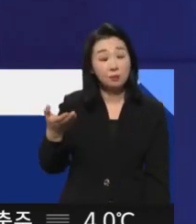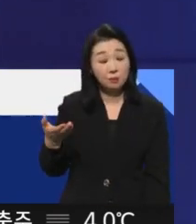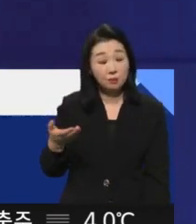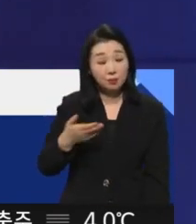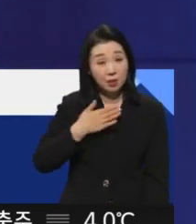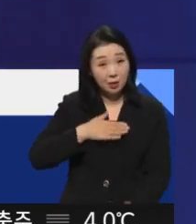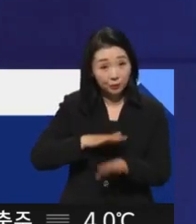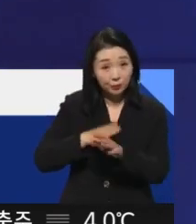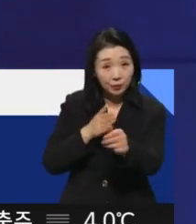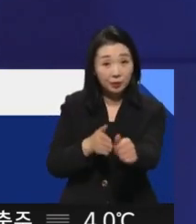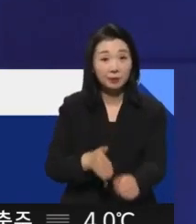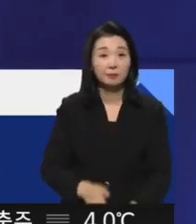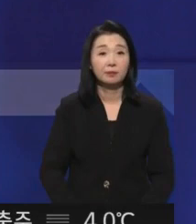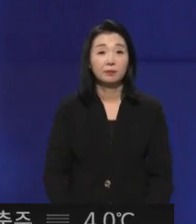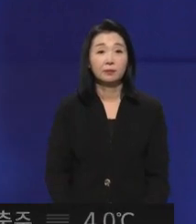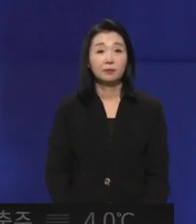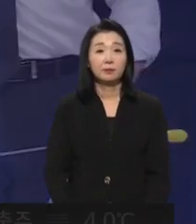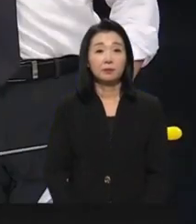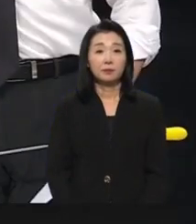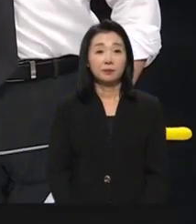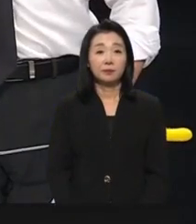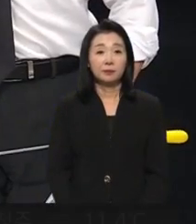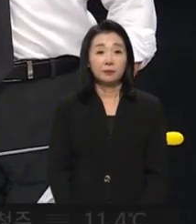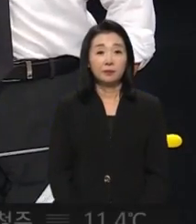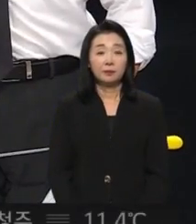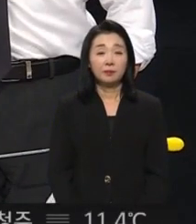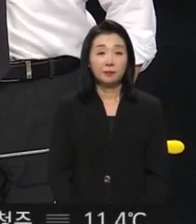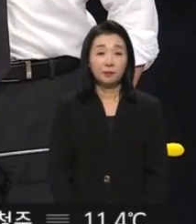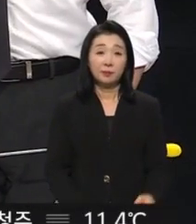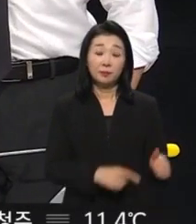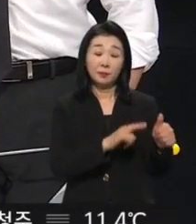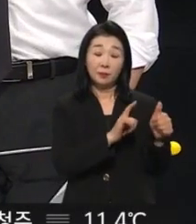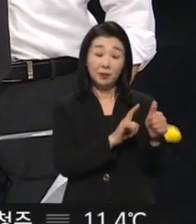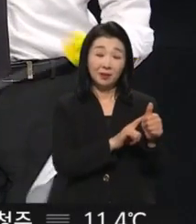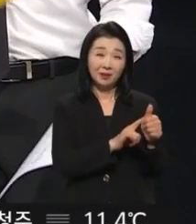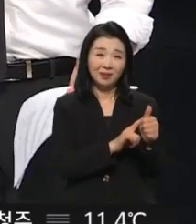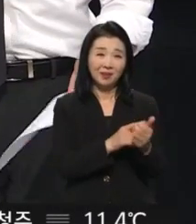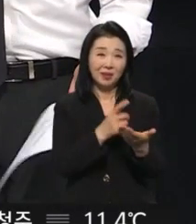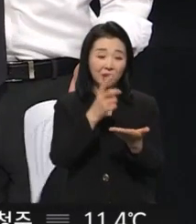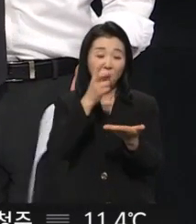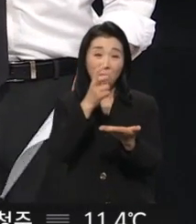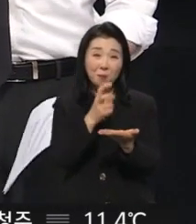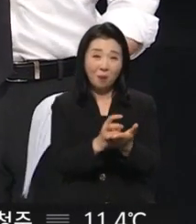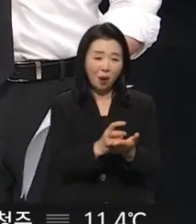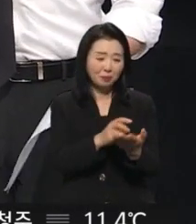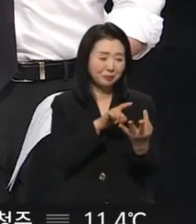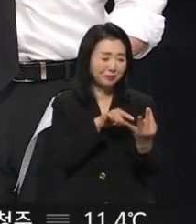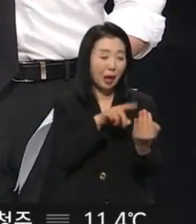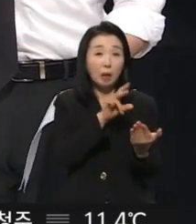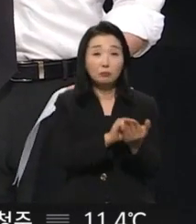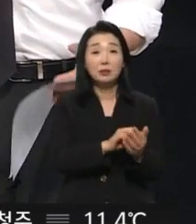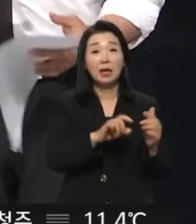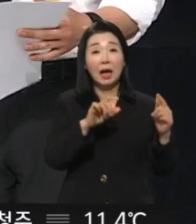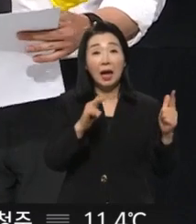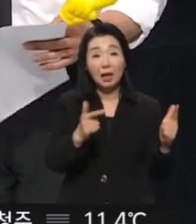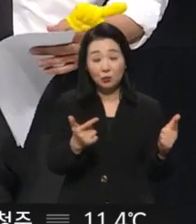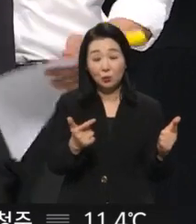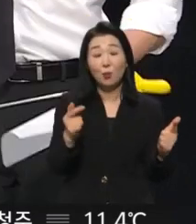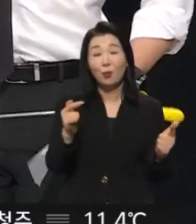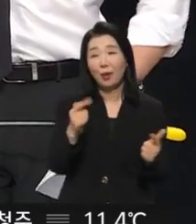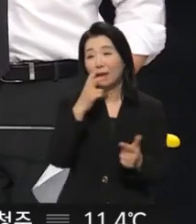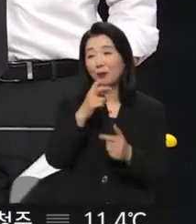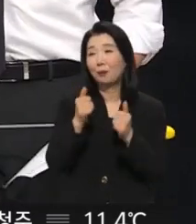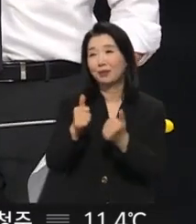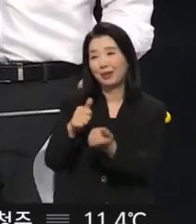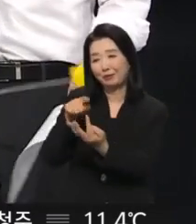고려해 주시길 부탁드립니다. 이 대표 이 사법 리스크란 대신에 검찰 리스크라는 표현을 써달라고